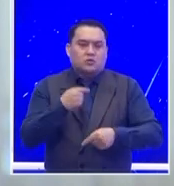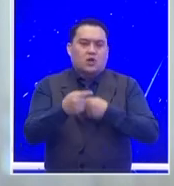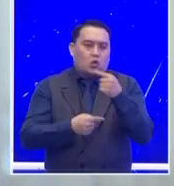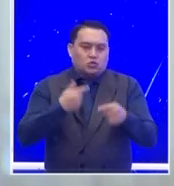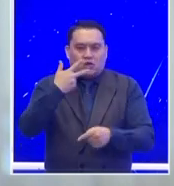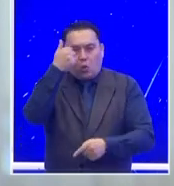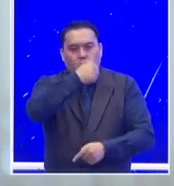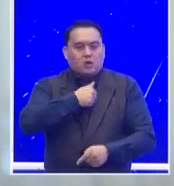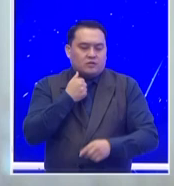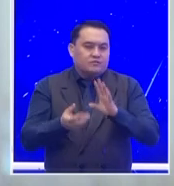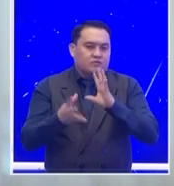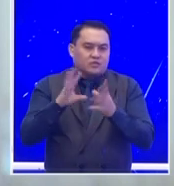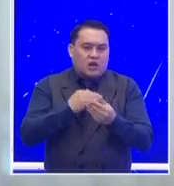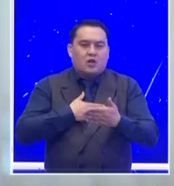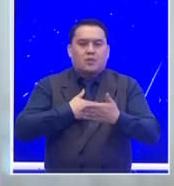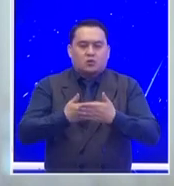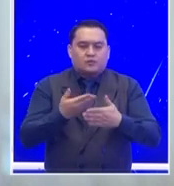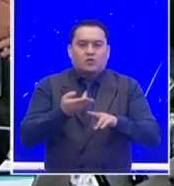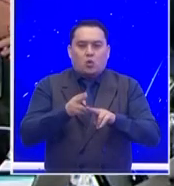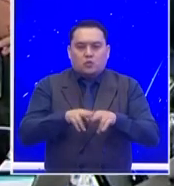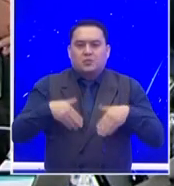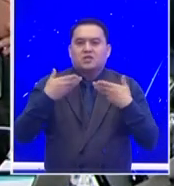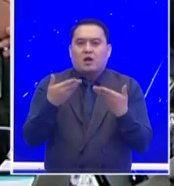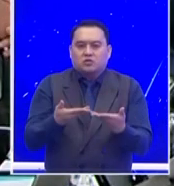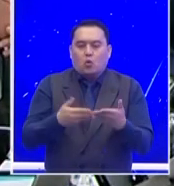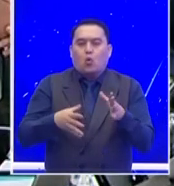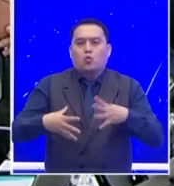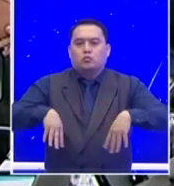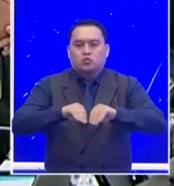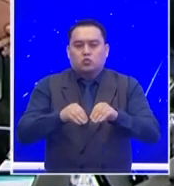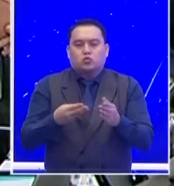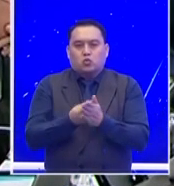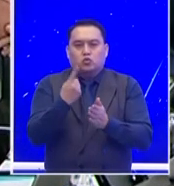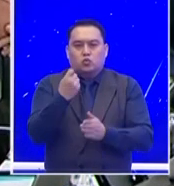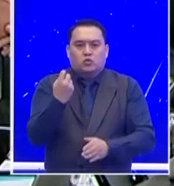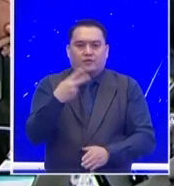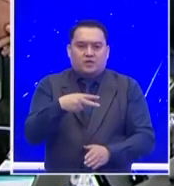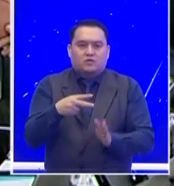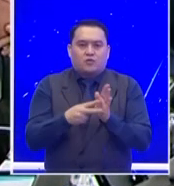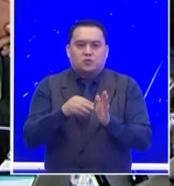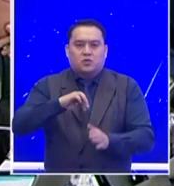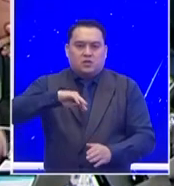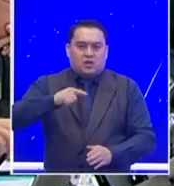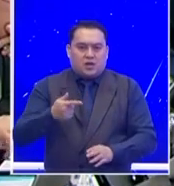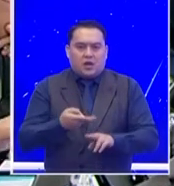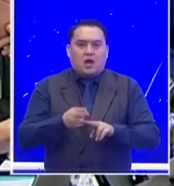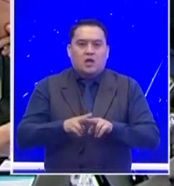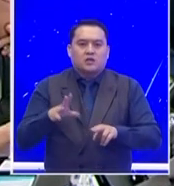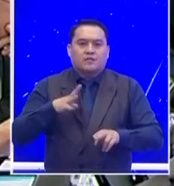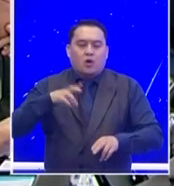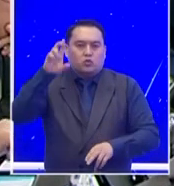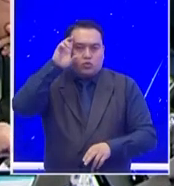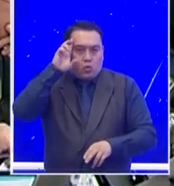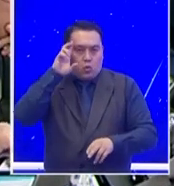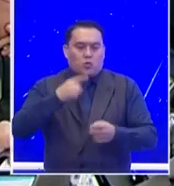последующие 3 года. В целом, по оптимизации расходов данные предложения на общую сумму 128,5 миллиардов тенге, в том числе